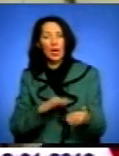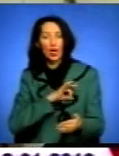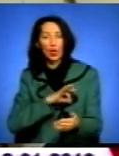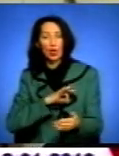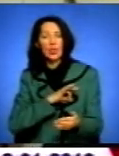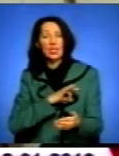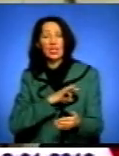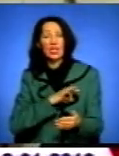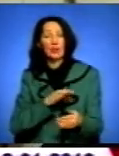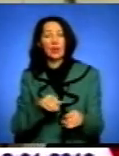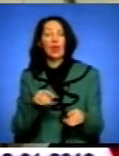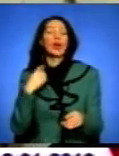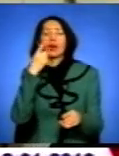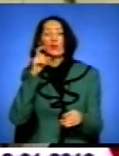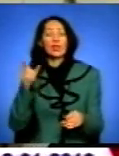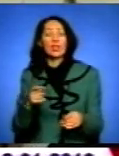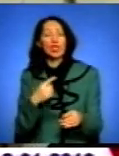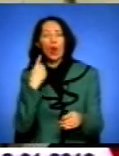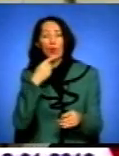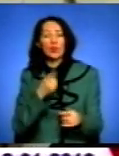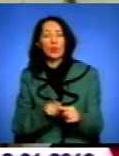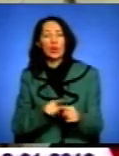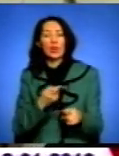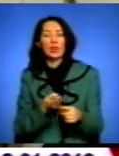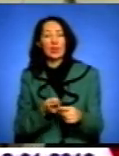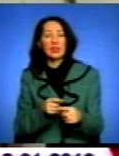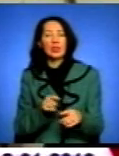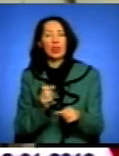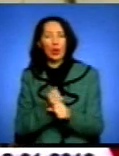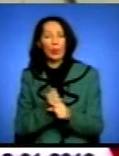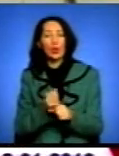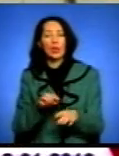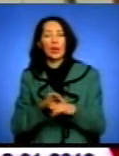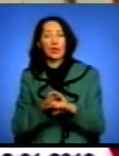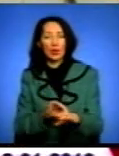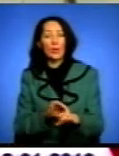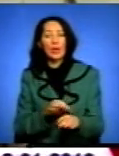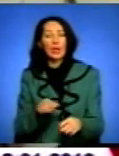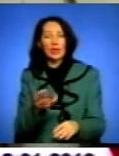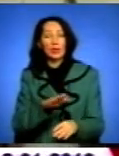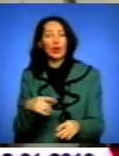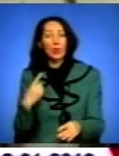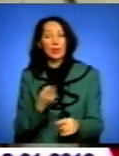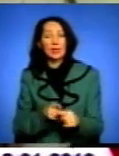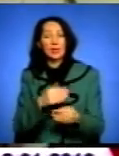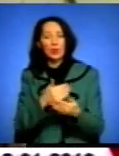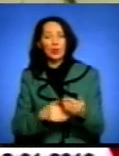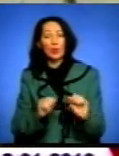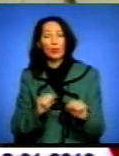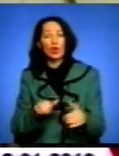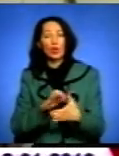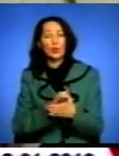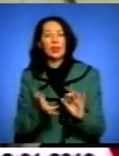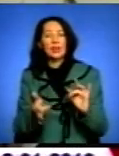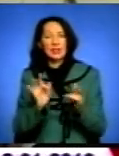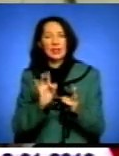і фізичних осіб, які ці землевпорядні роботи здійснюють на території області. І з тим списком можна ознайомитись на